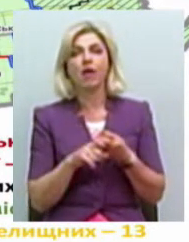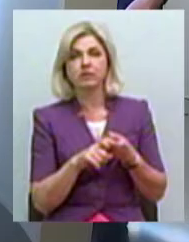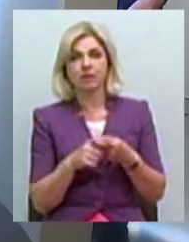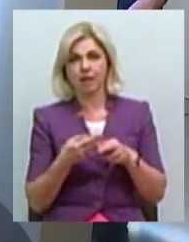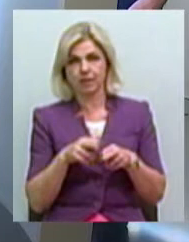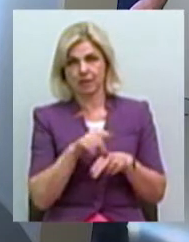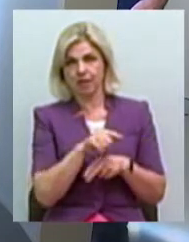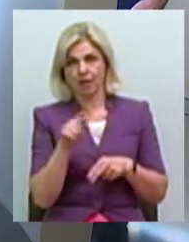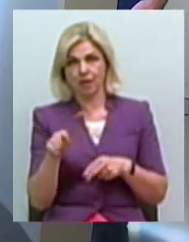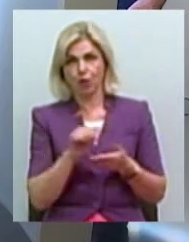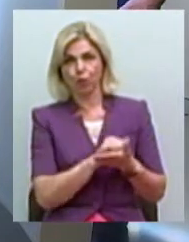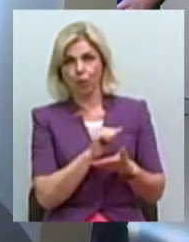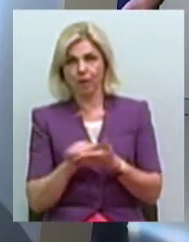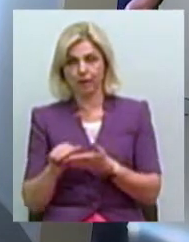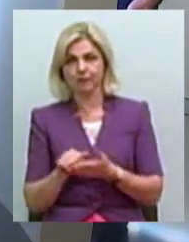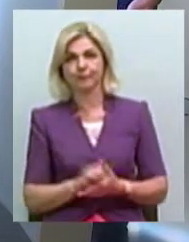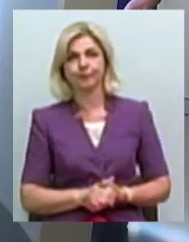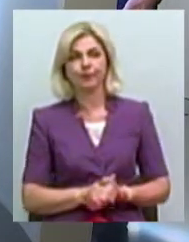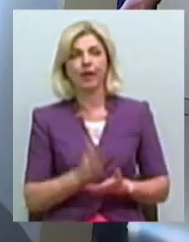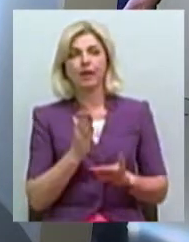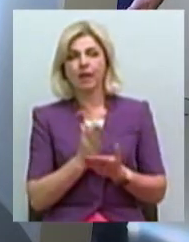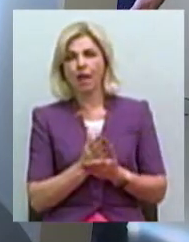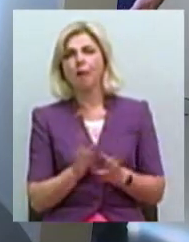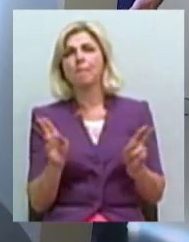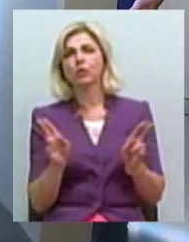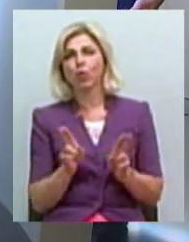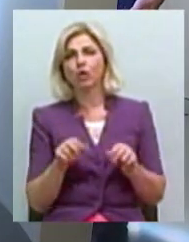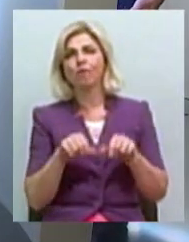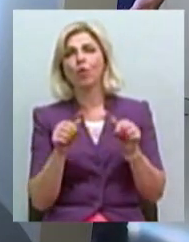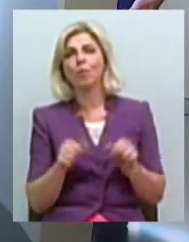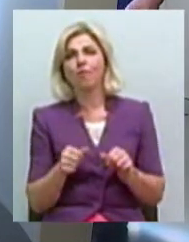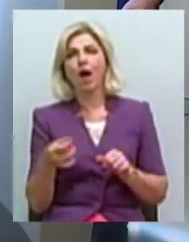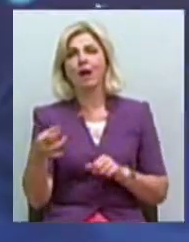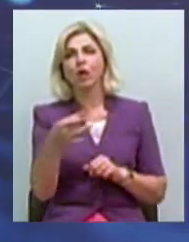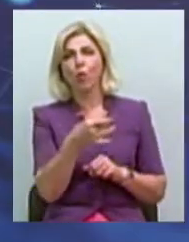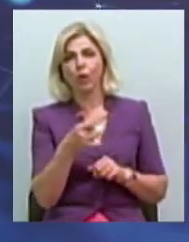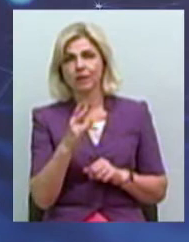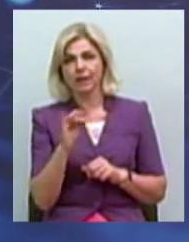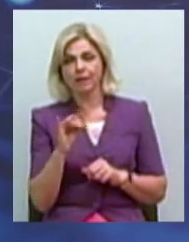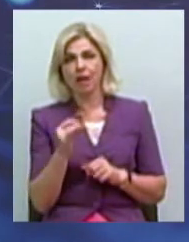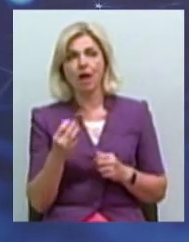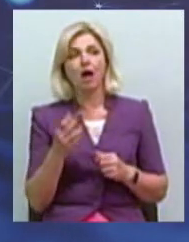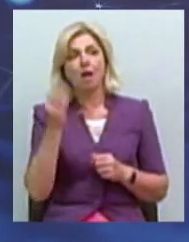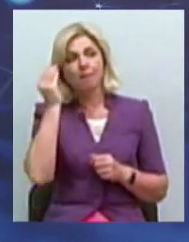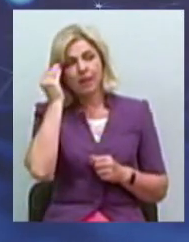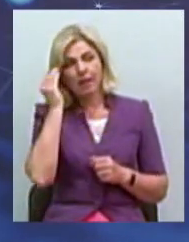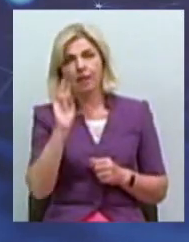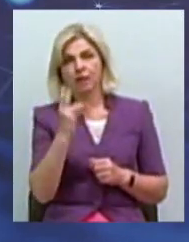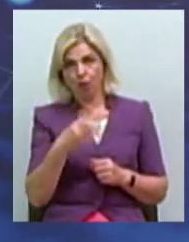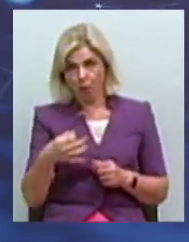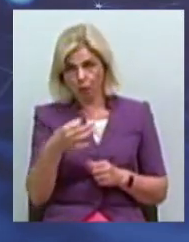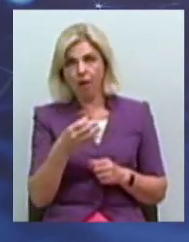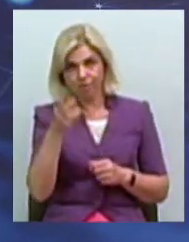Є методика формування районів. Якимось чином думка Миколаївщини врахована при створенні цієї карти? Так,